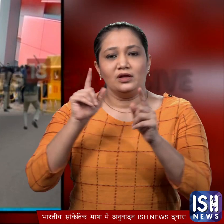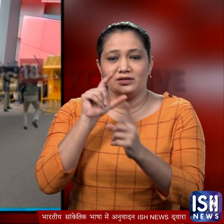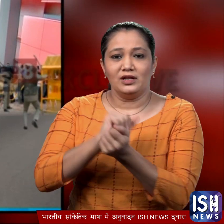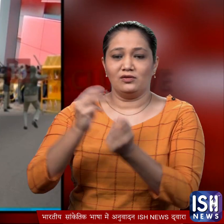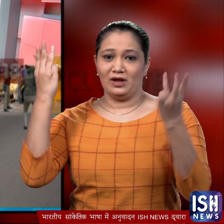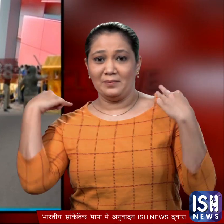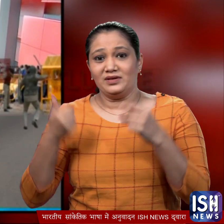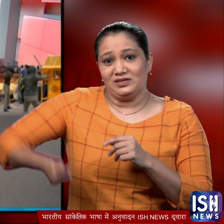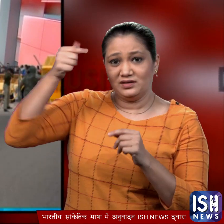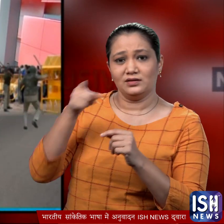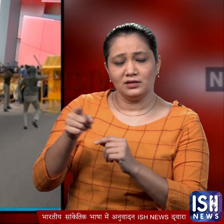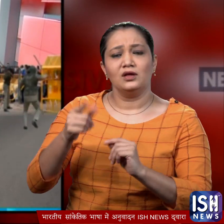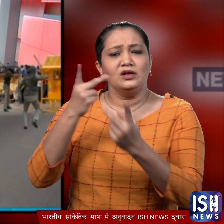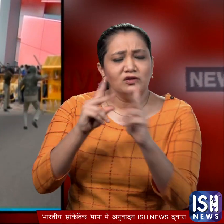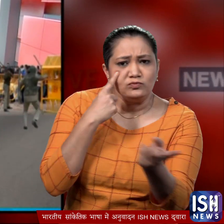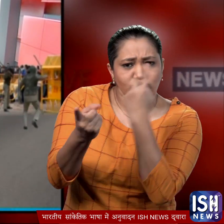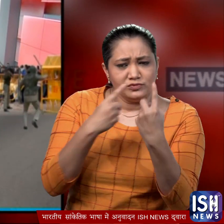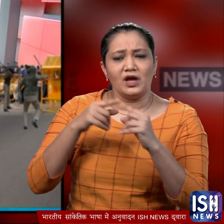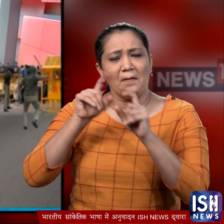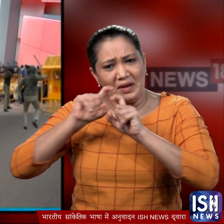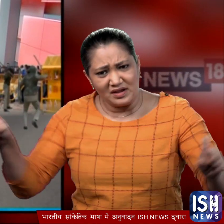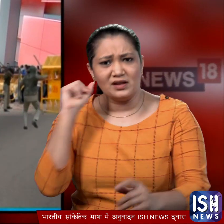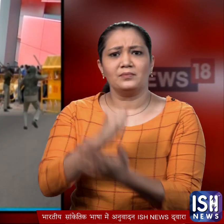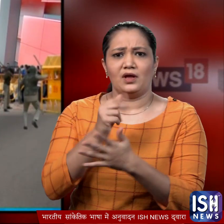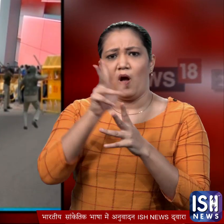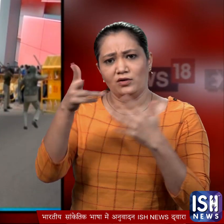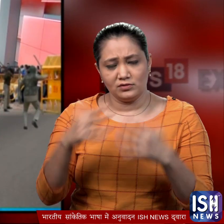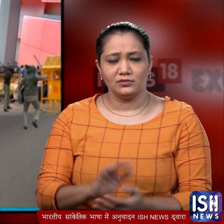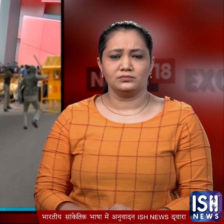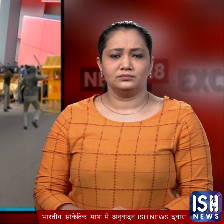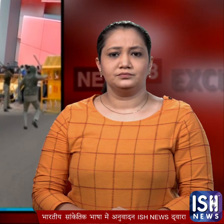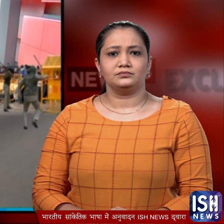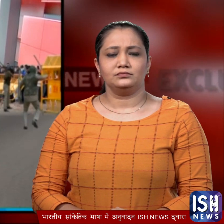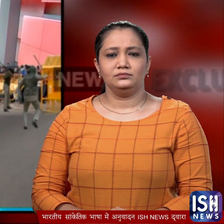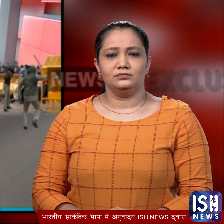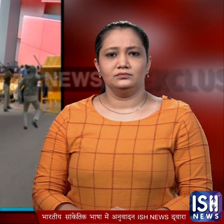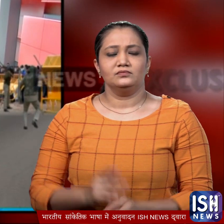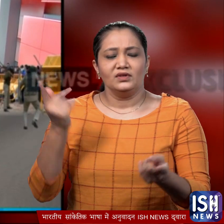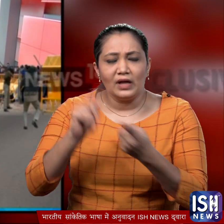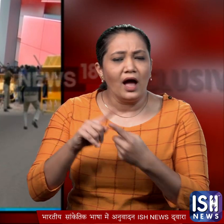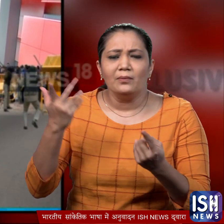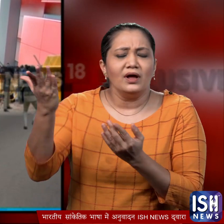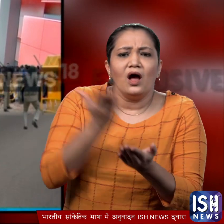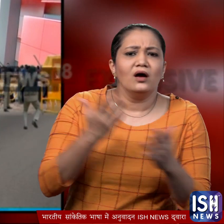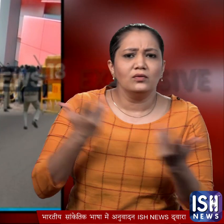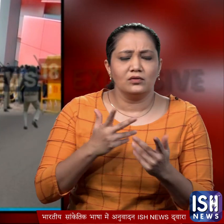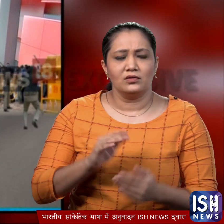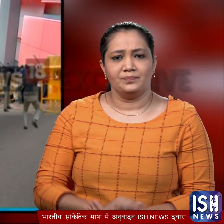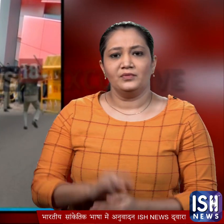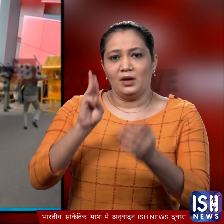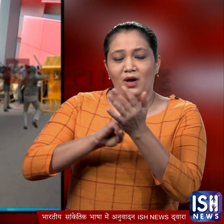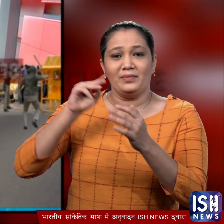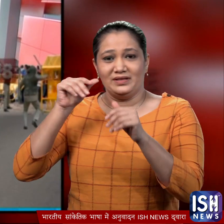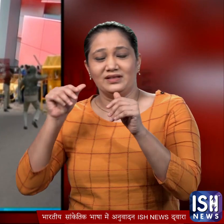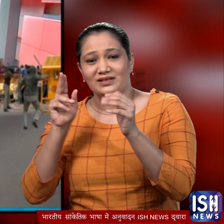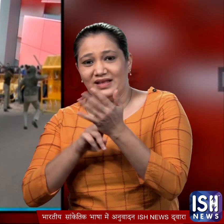पुलिस कमिश्नर को निर्देश दिया कि ऐसे मामलों की जांच सही तरीके से होनी चाहिए। ये मामला यहां तक तब पहुंचा जब मोहम्मद नासिर नाम